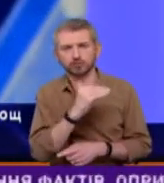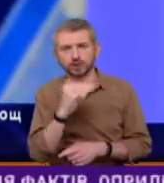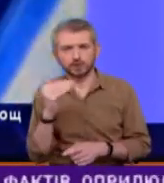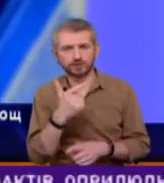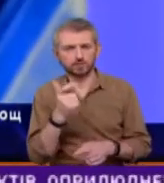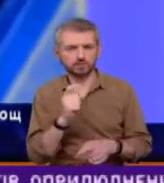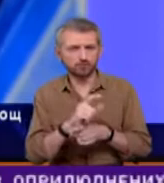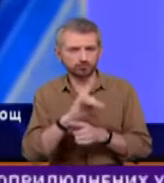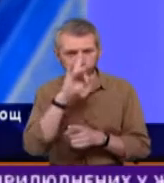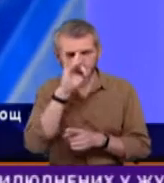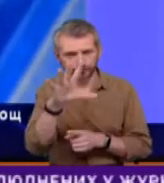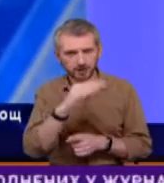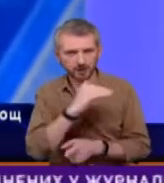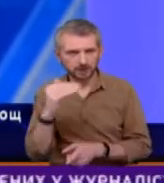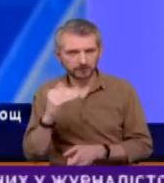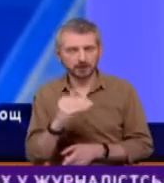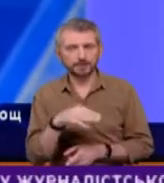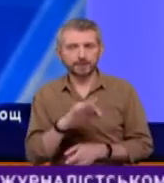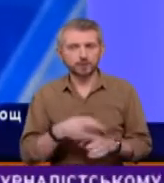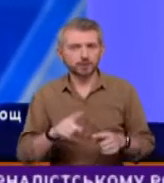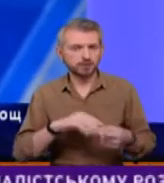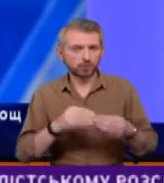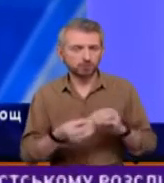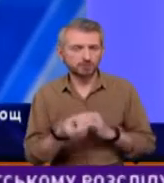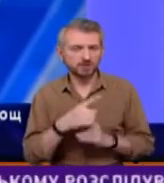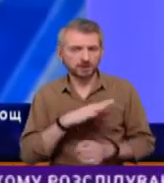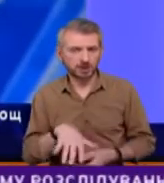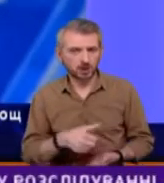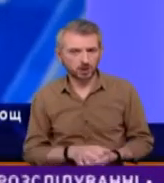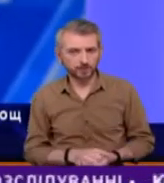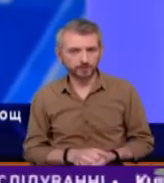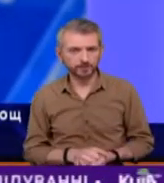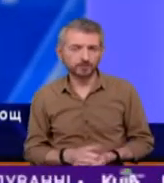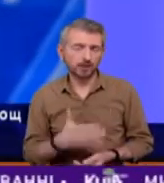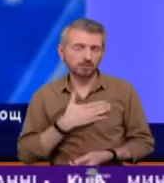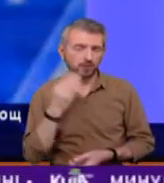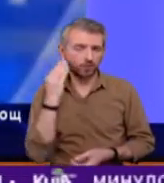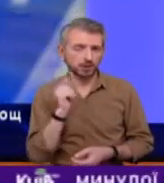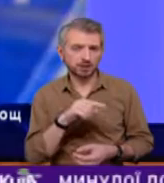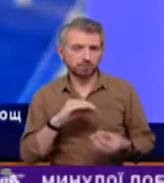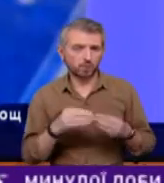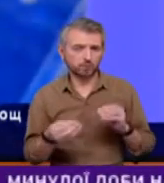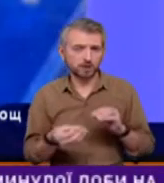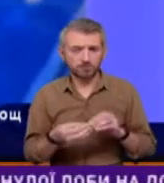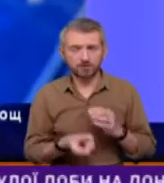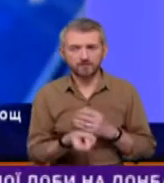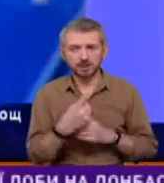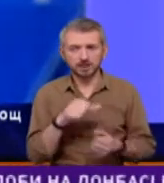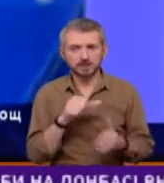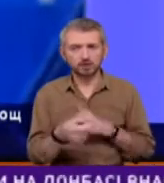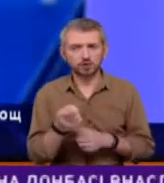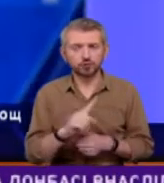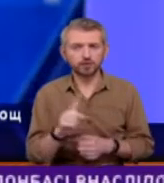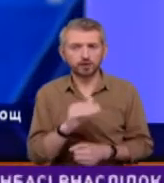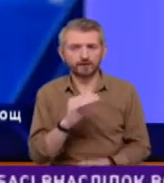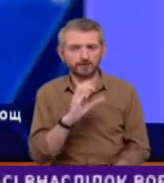більш рейтинговому, то цих проблем не виникало. На мій погляд, ця проблема виникла саме тому, що